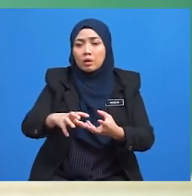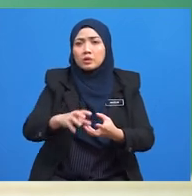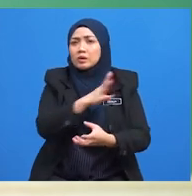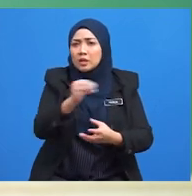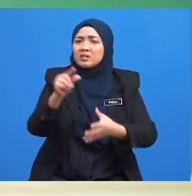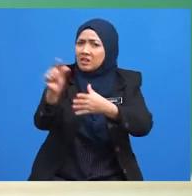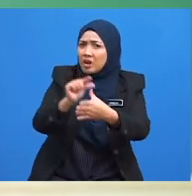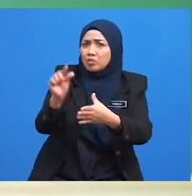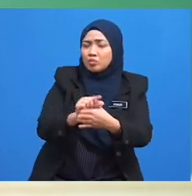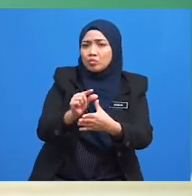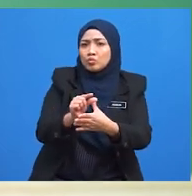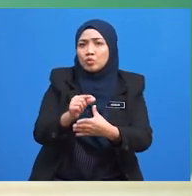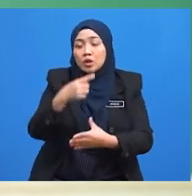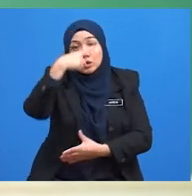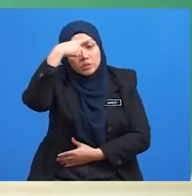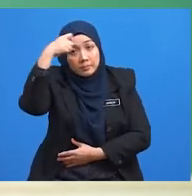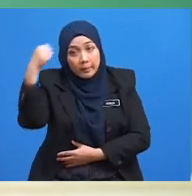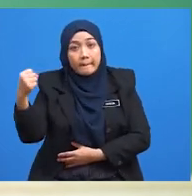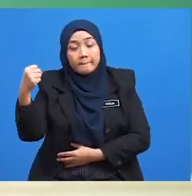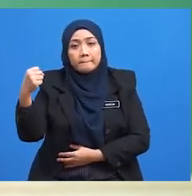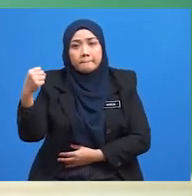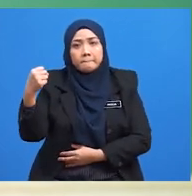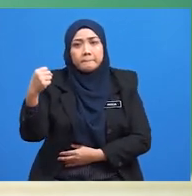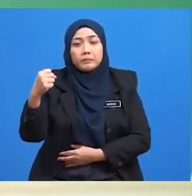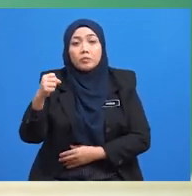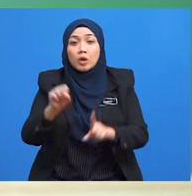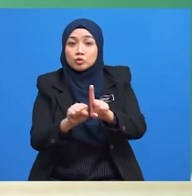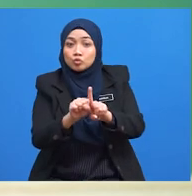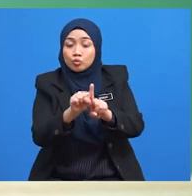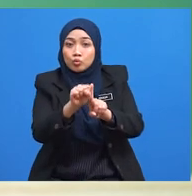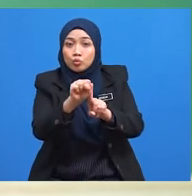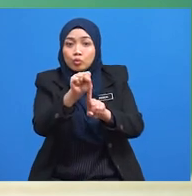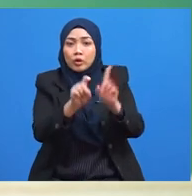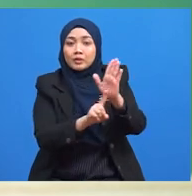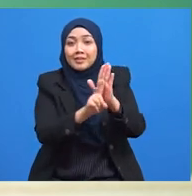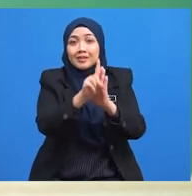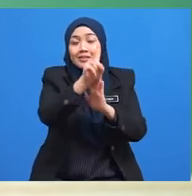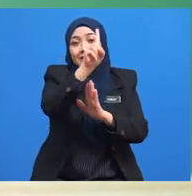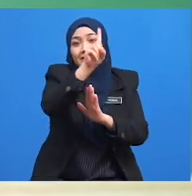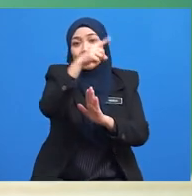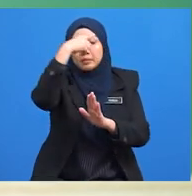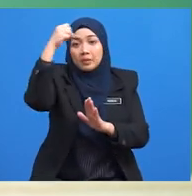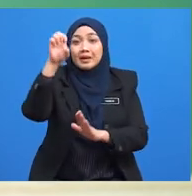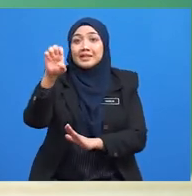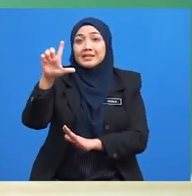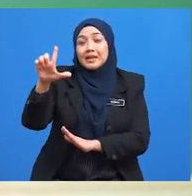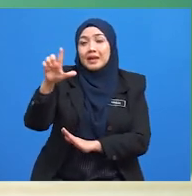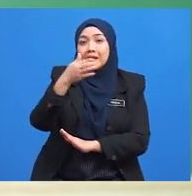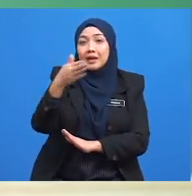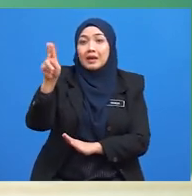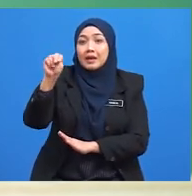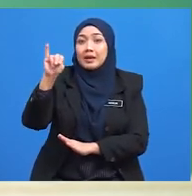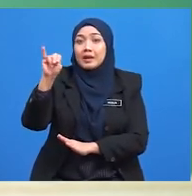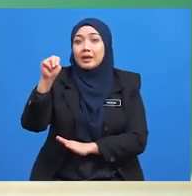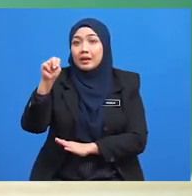terganggu. Hal ini demikian kerana peningkatan suhu disebabkan oleh fenomena El Nino atau kejadian